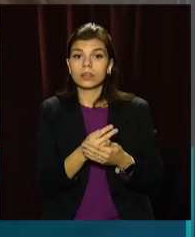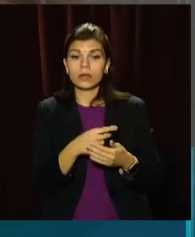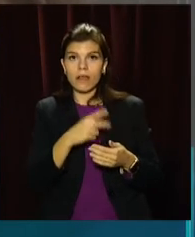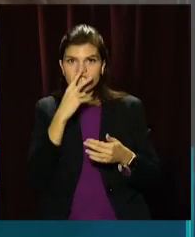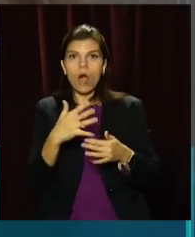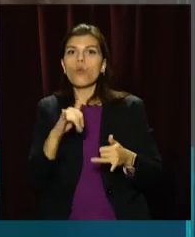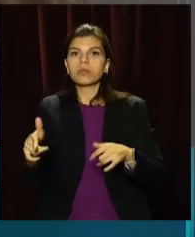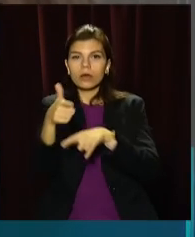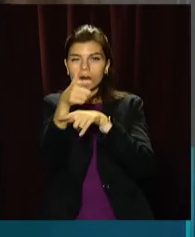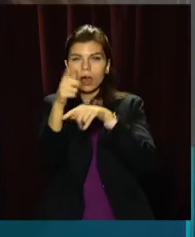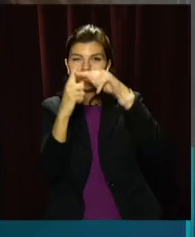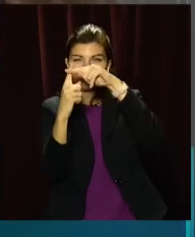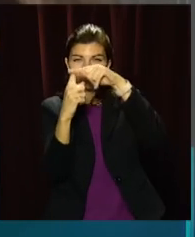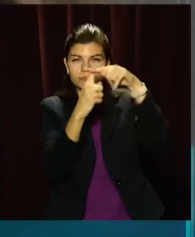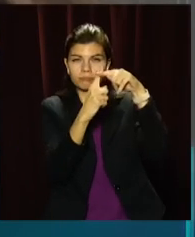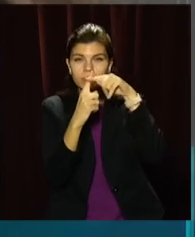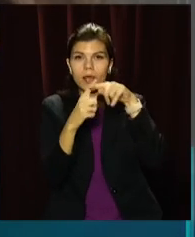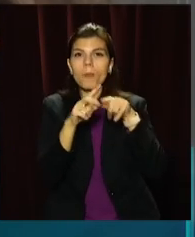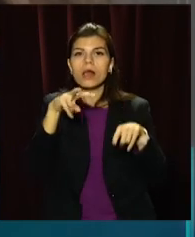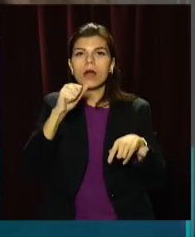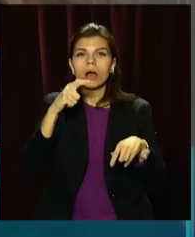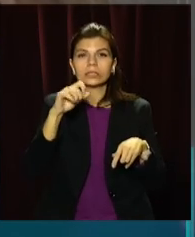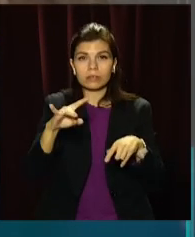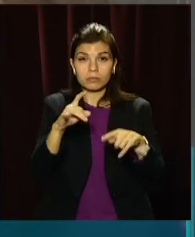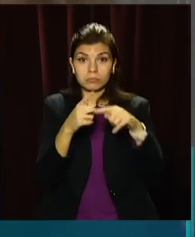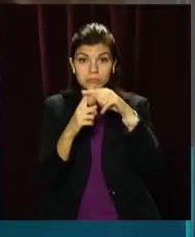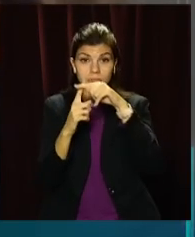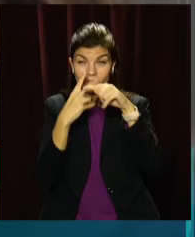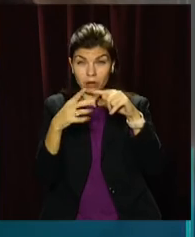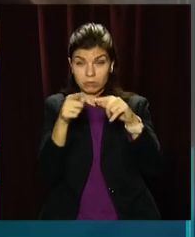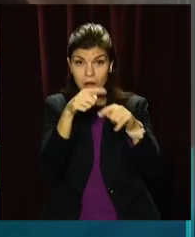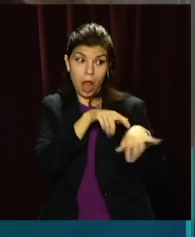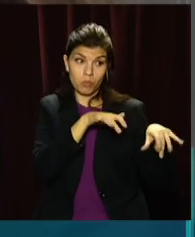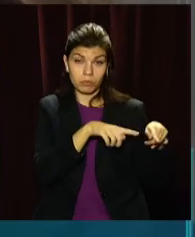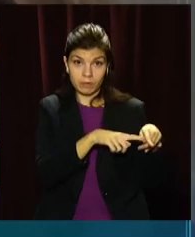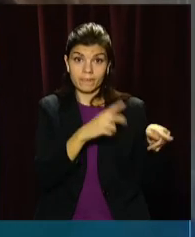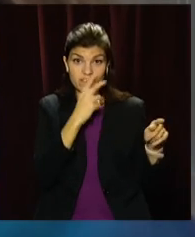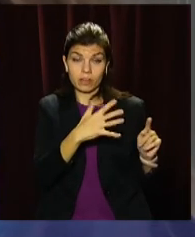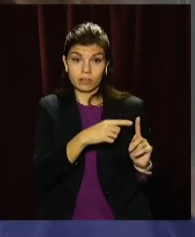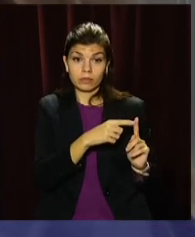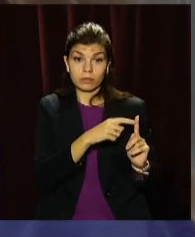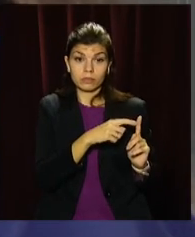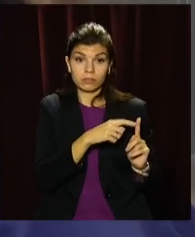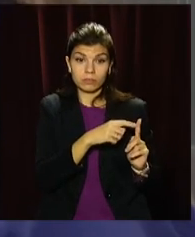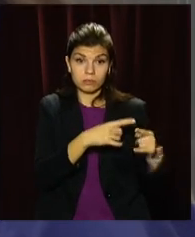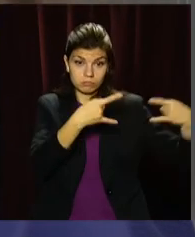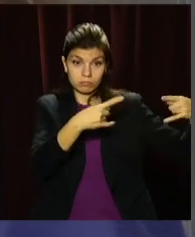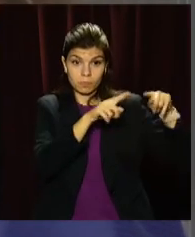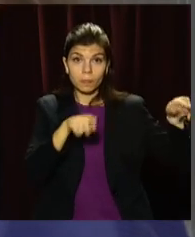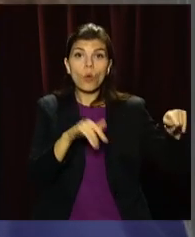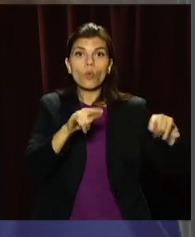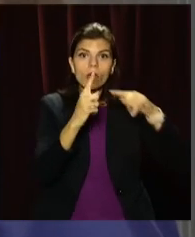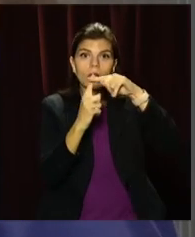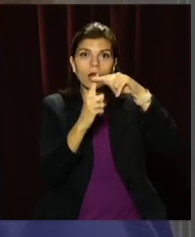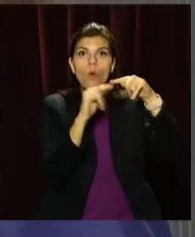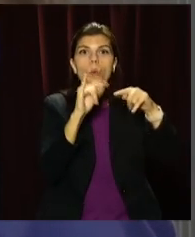прицеливание стрелка. Это как лазер, который направлен в мишень, а на компьютере выводится прицеливание.